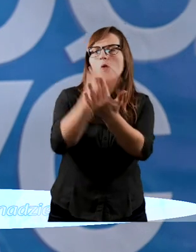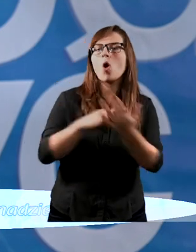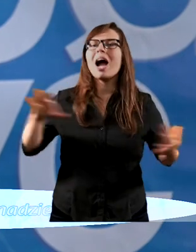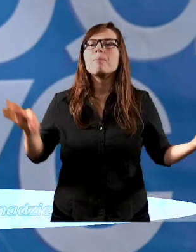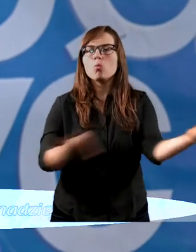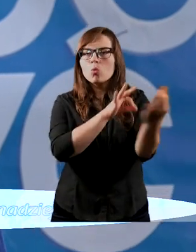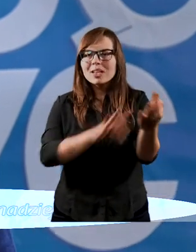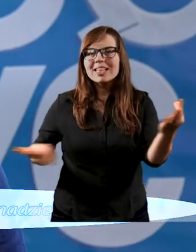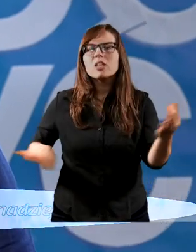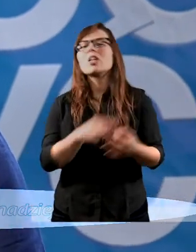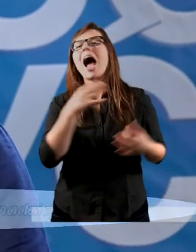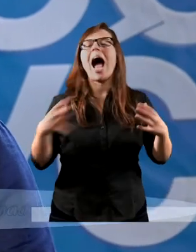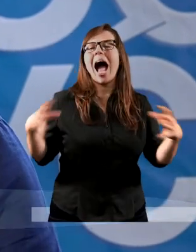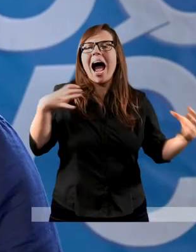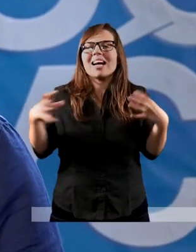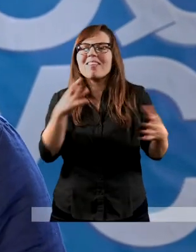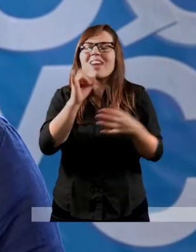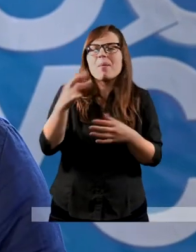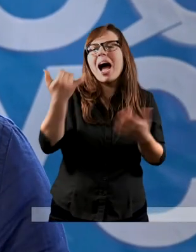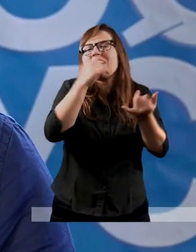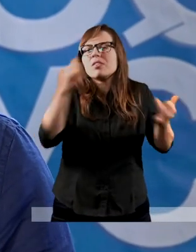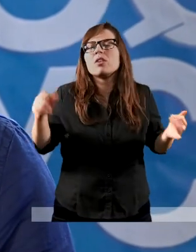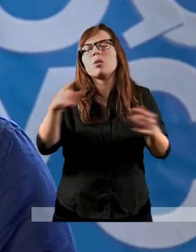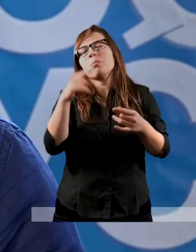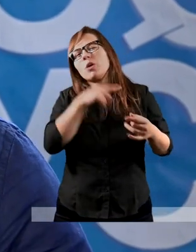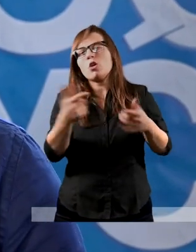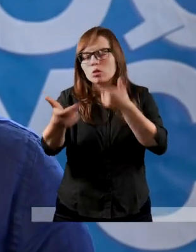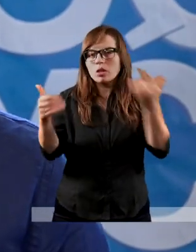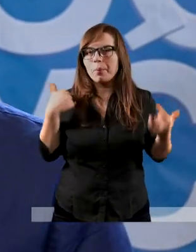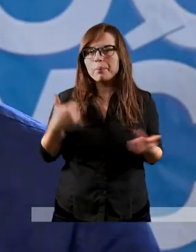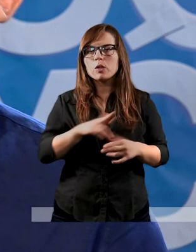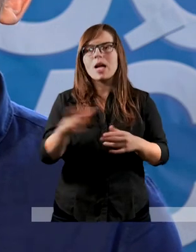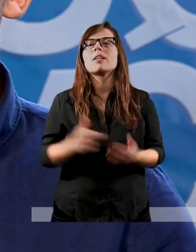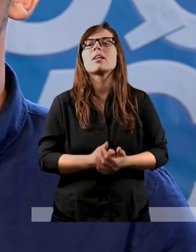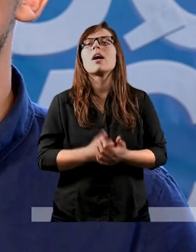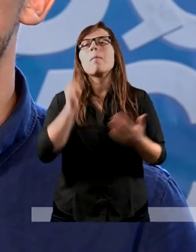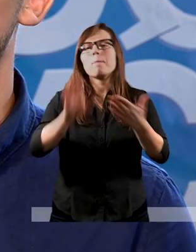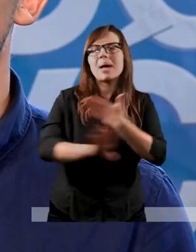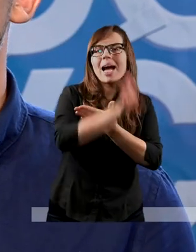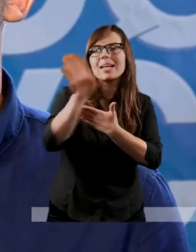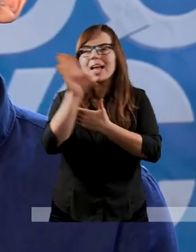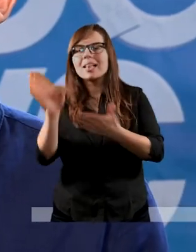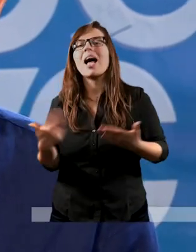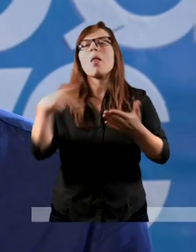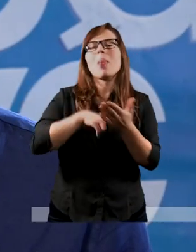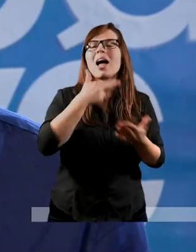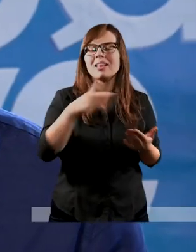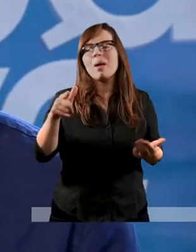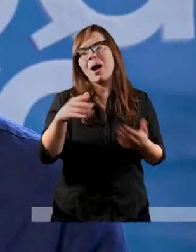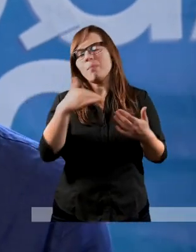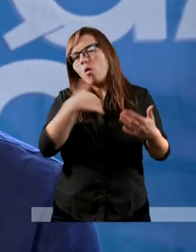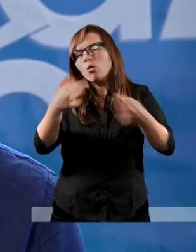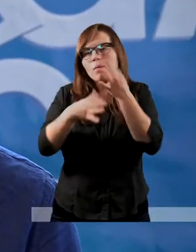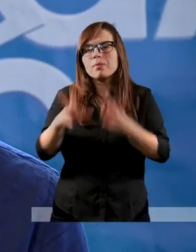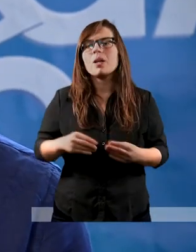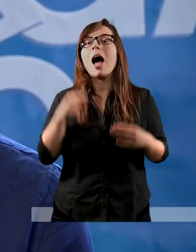muzyczny. Artyści z Armenii, grający, śpiewający, plus prezentacja na temat Polski.